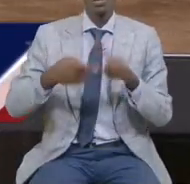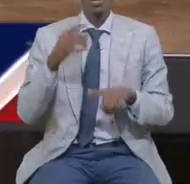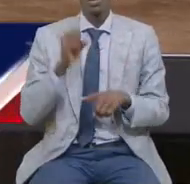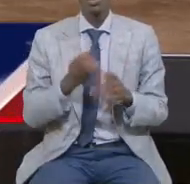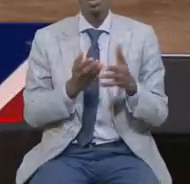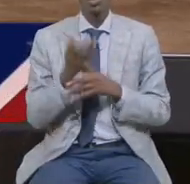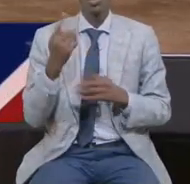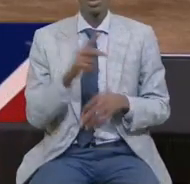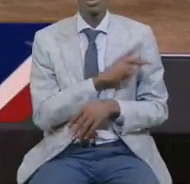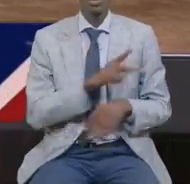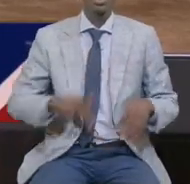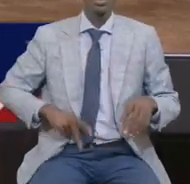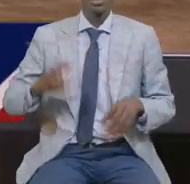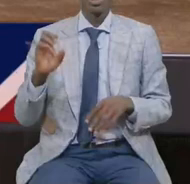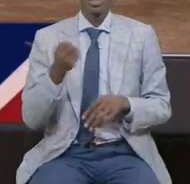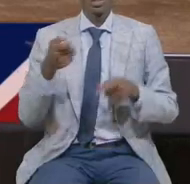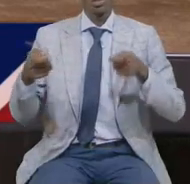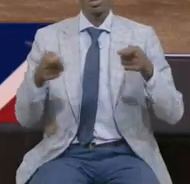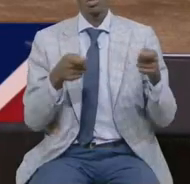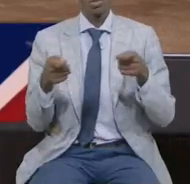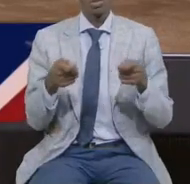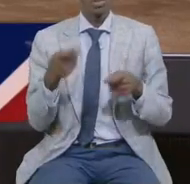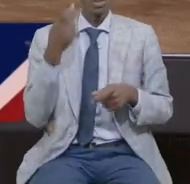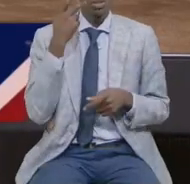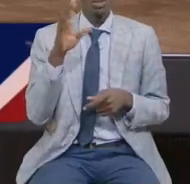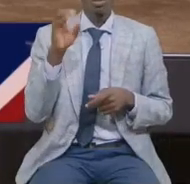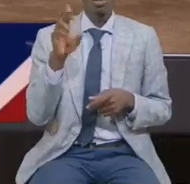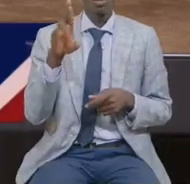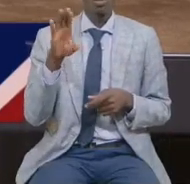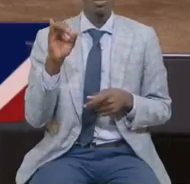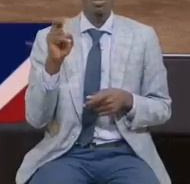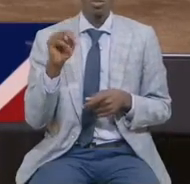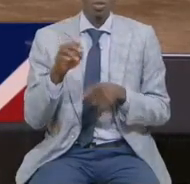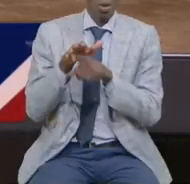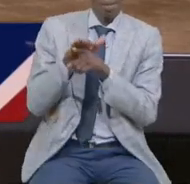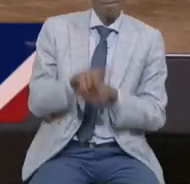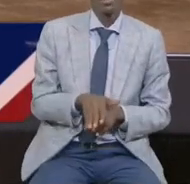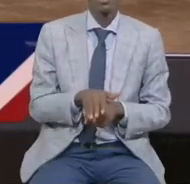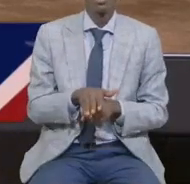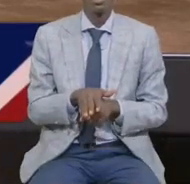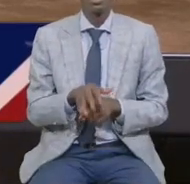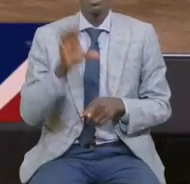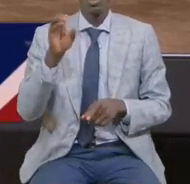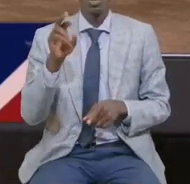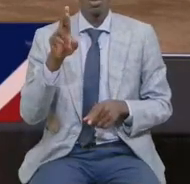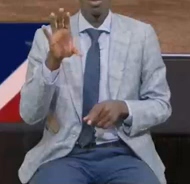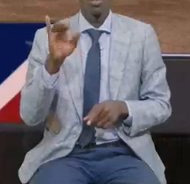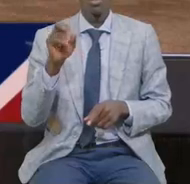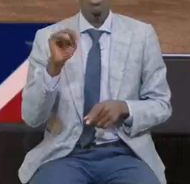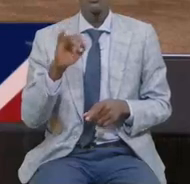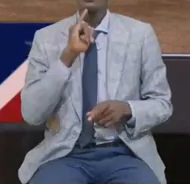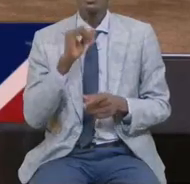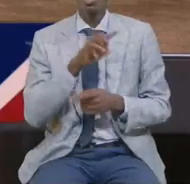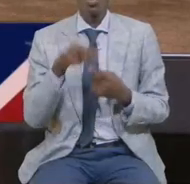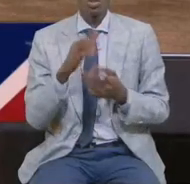du roi. Quand nous parlons de la contrainte, c'est une pression, c'est la force. C'est-à-dire que les gens vous poussent